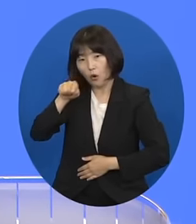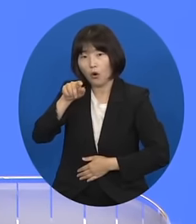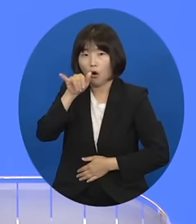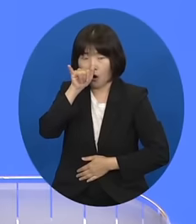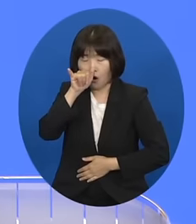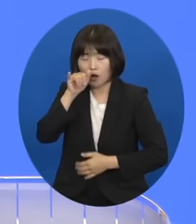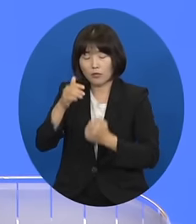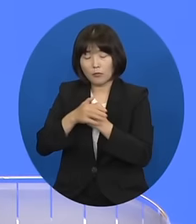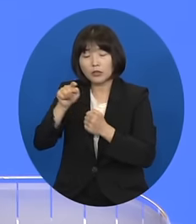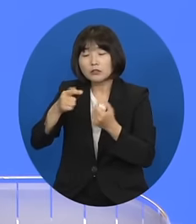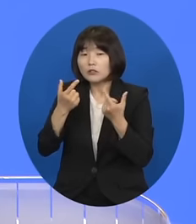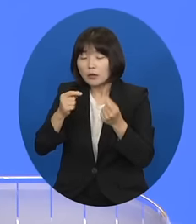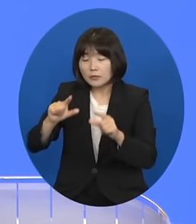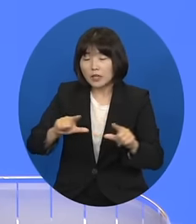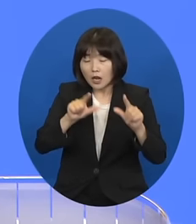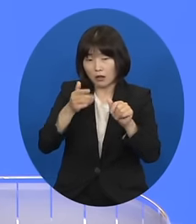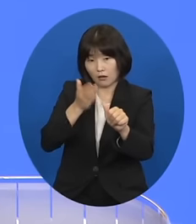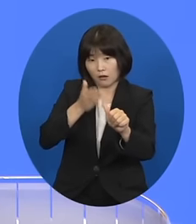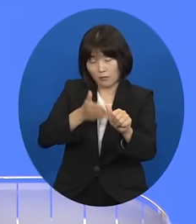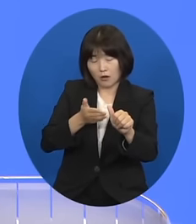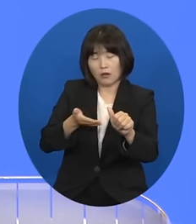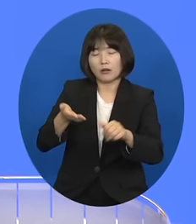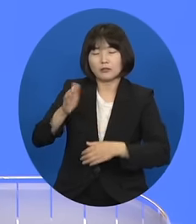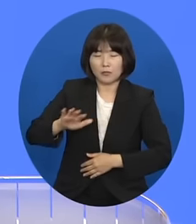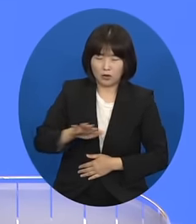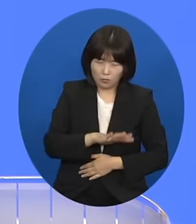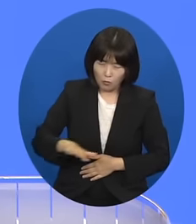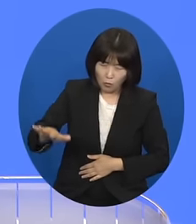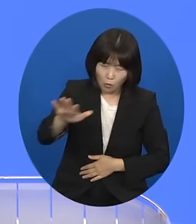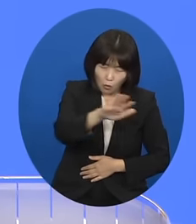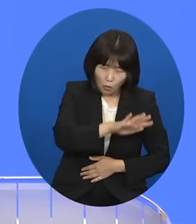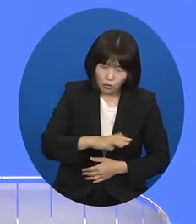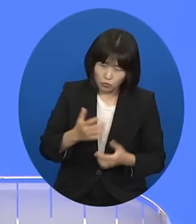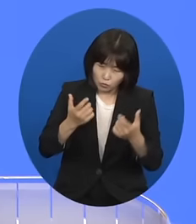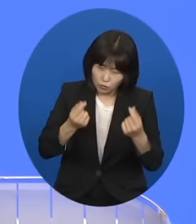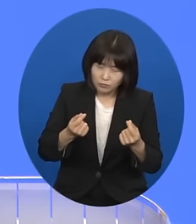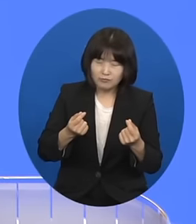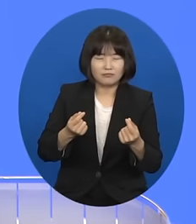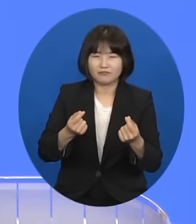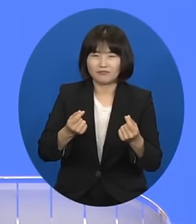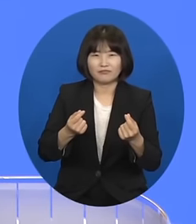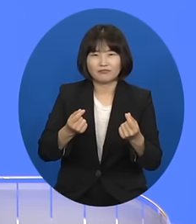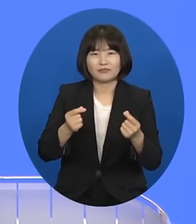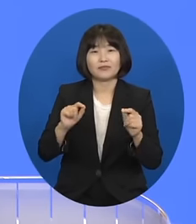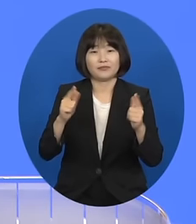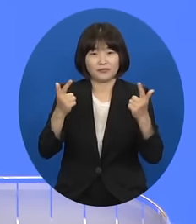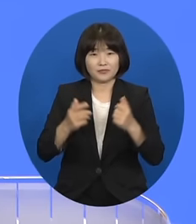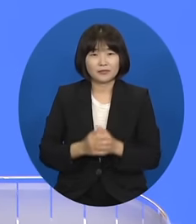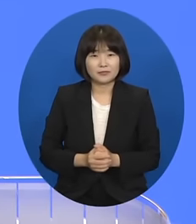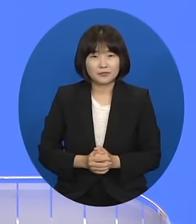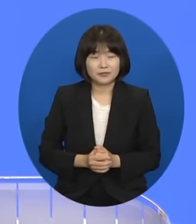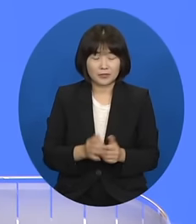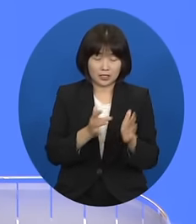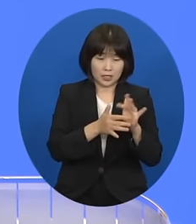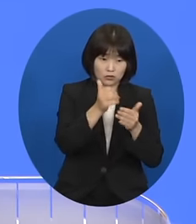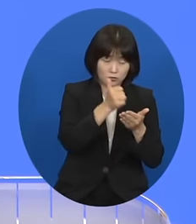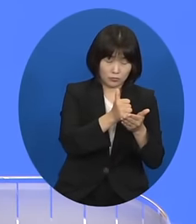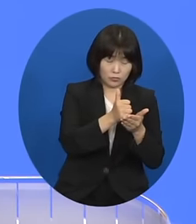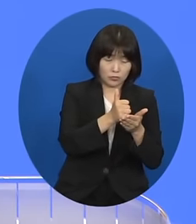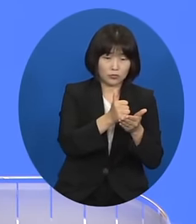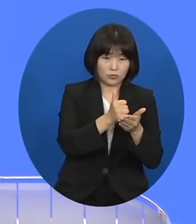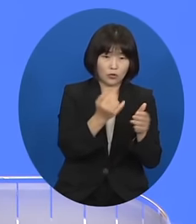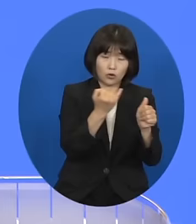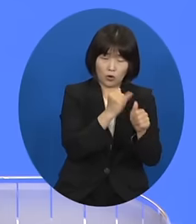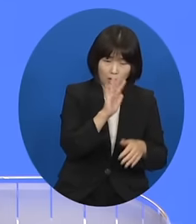살라라고 권면을 하지만 모두가 그렇게 될 수 있는 건 아니다 라고 얘기를 하죠. 예수님도 싱글로 본인도 싱글로 많은